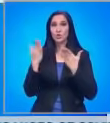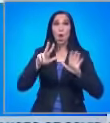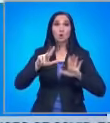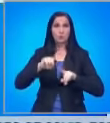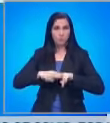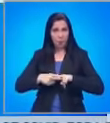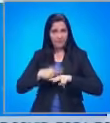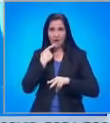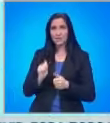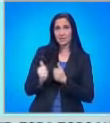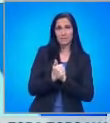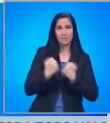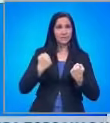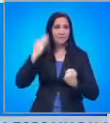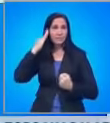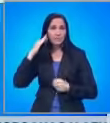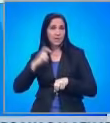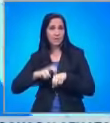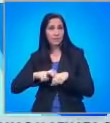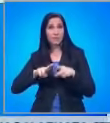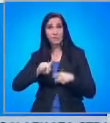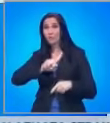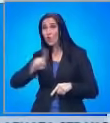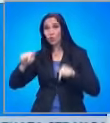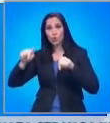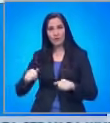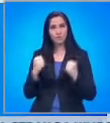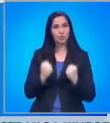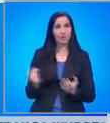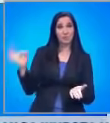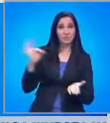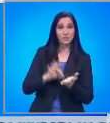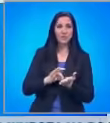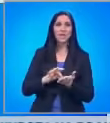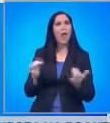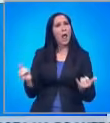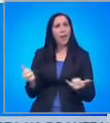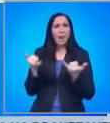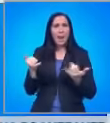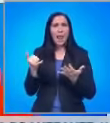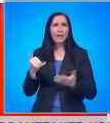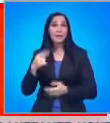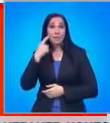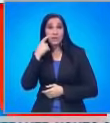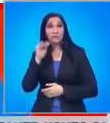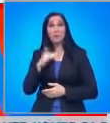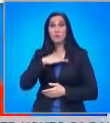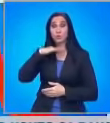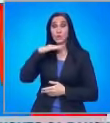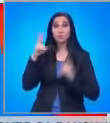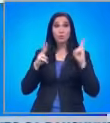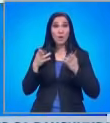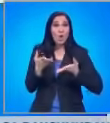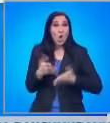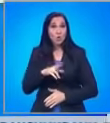Това каза заместник здравният министър Димитър Петров. До тогава се очаква да пристигнат щадящите тестове и да бъде постигнато съгласие